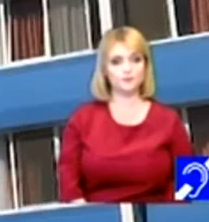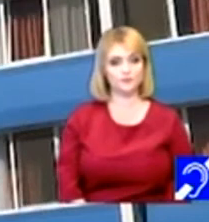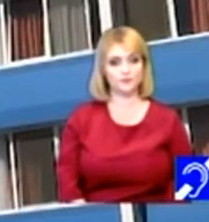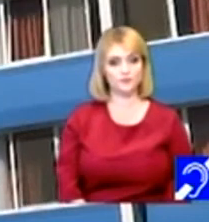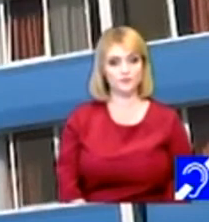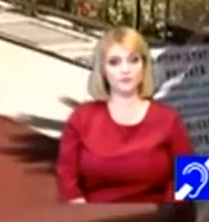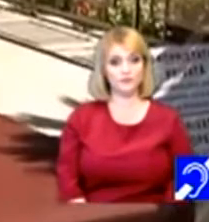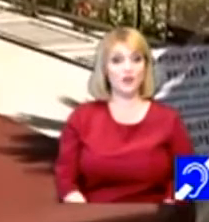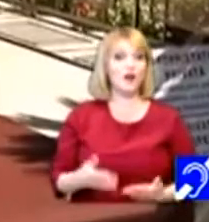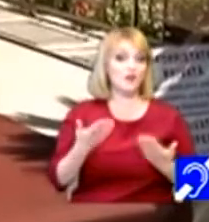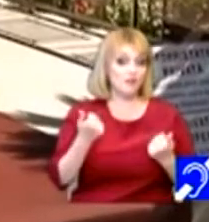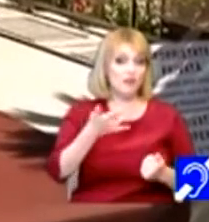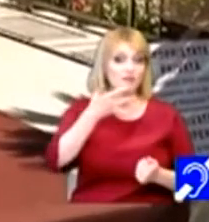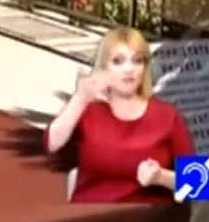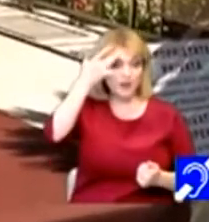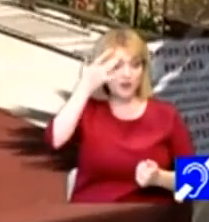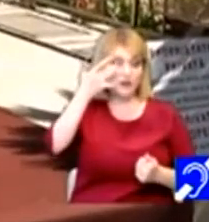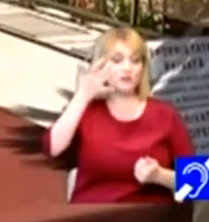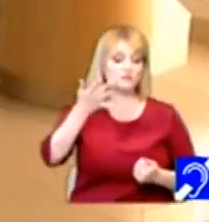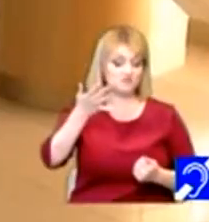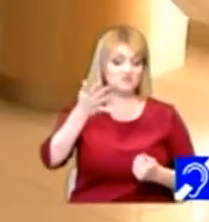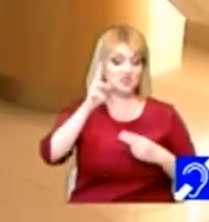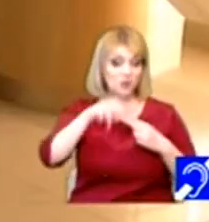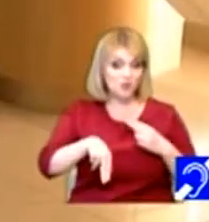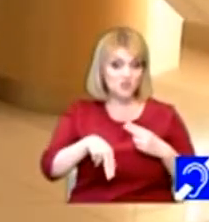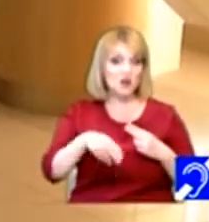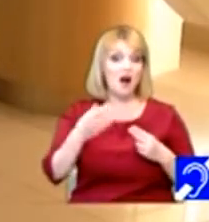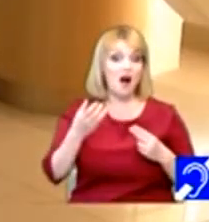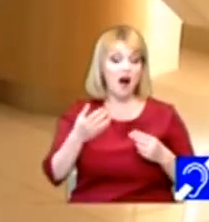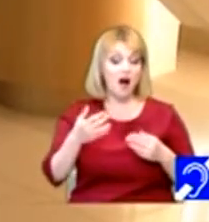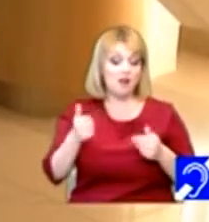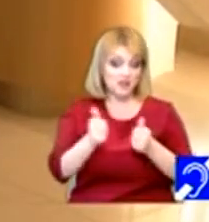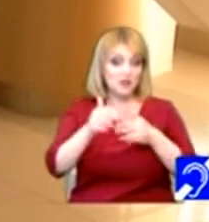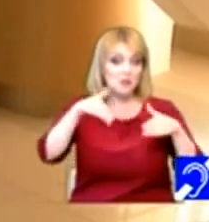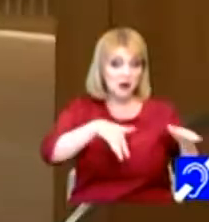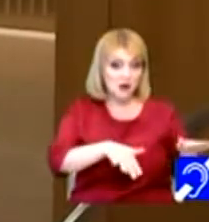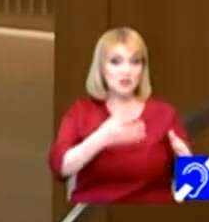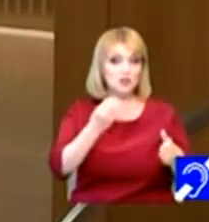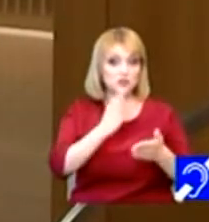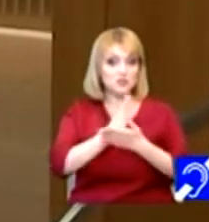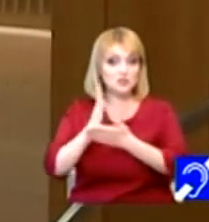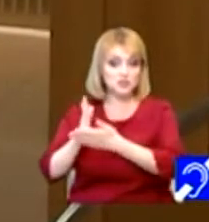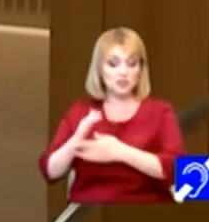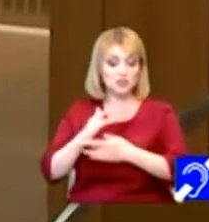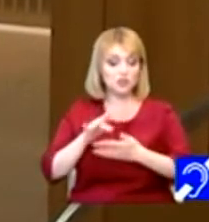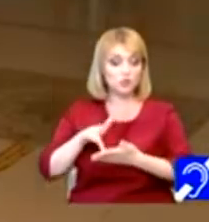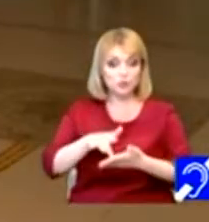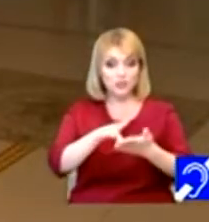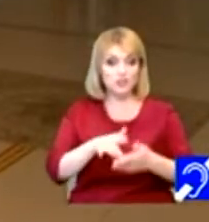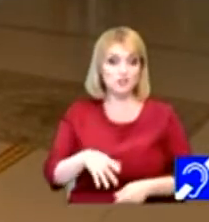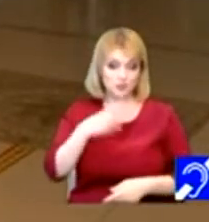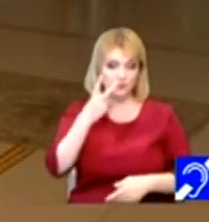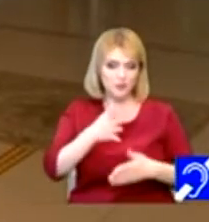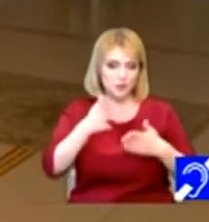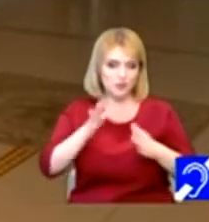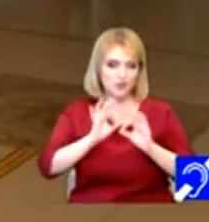Chiar dacă sezonul s-a încheiat, pe litoralul românesc al Mării Negre mai sunt încă turiști. Cei mai mulți dintre ei și-au achitat vacanțele cu ajutorul tichetelor